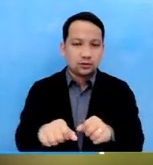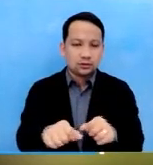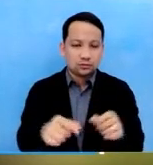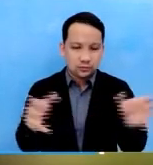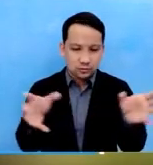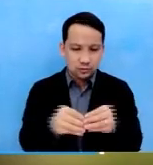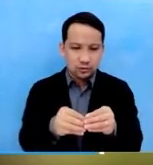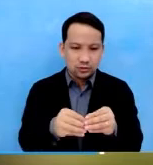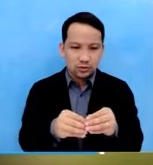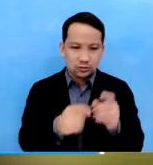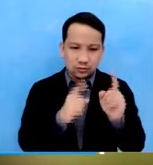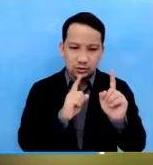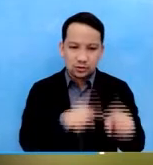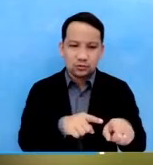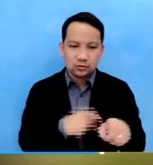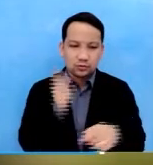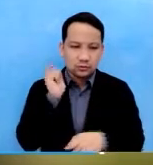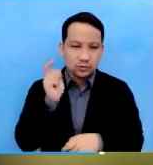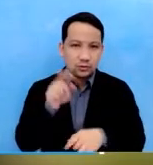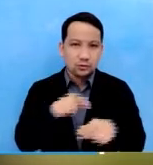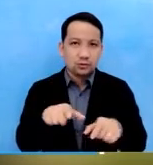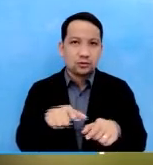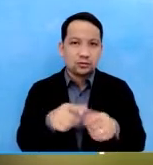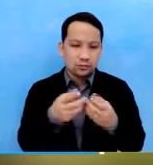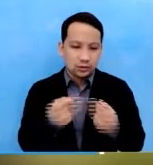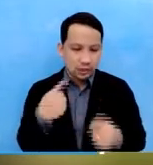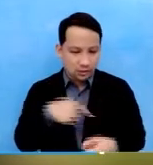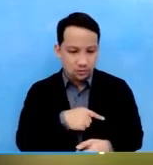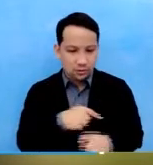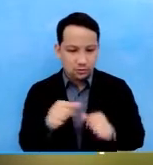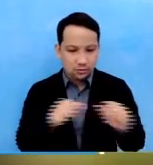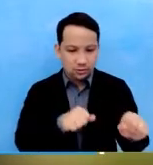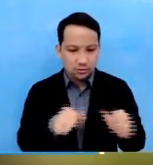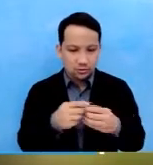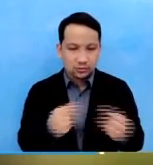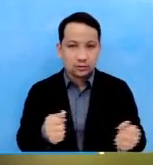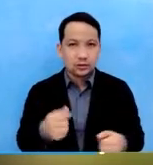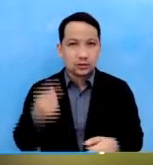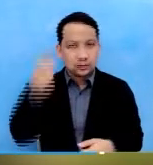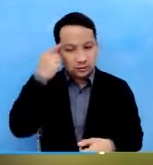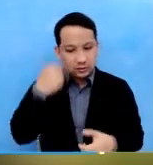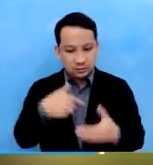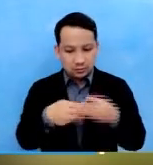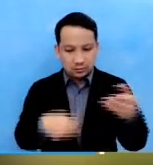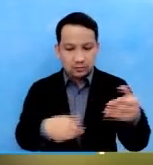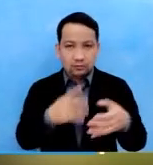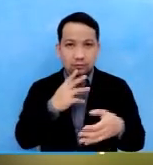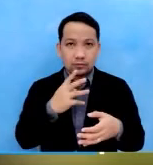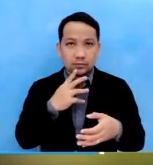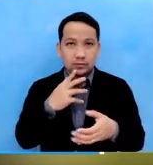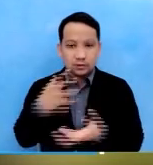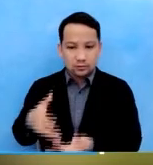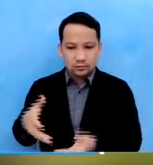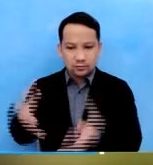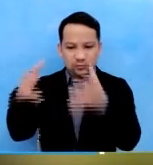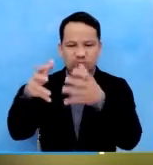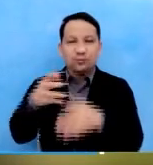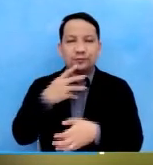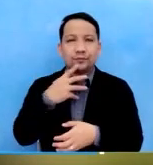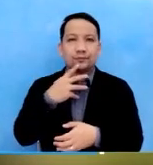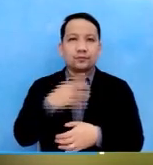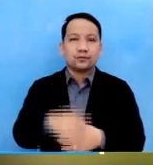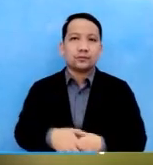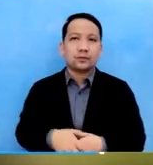mas intelligible, para mas mabilis tayo makakarya. Kaya alam na namin kung ano gagawin. Kung kailangan ng tubig, meron tayong water tankers.